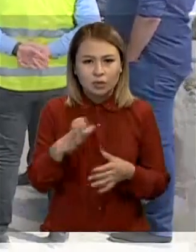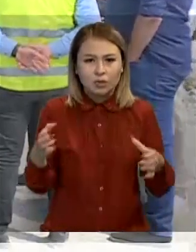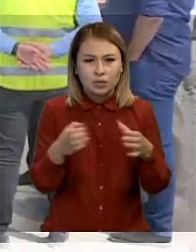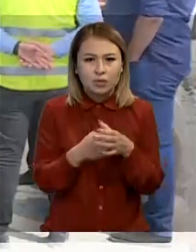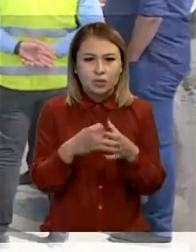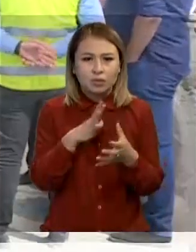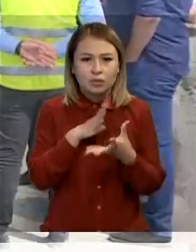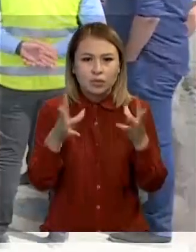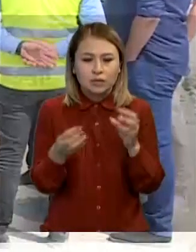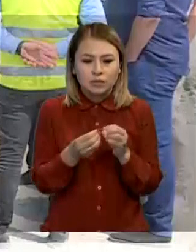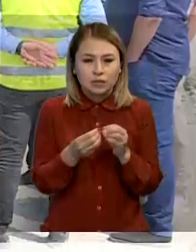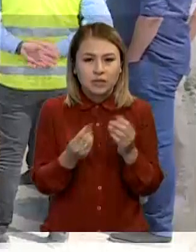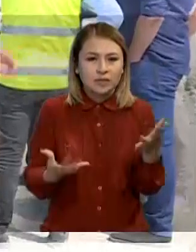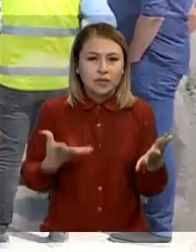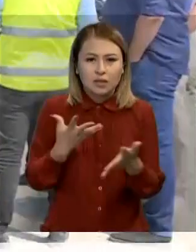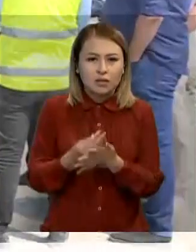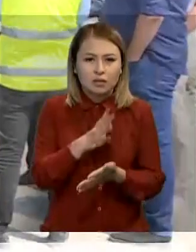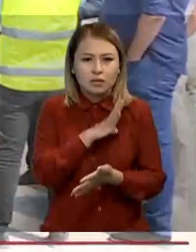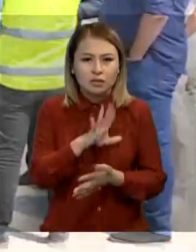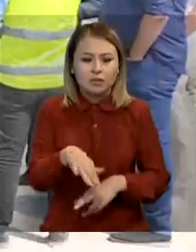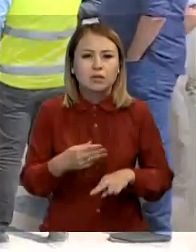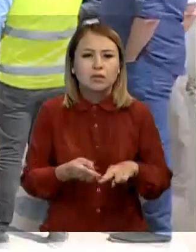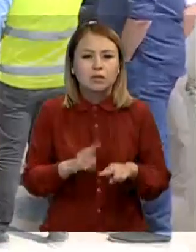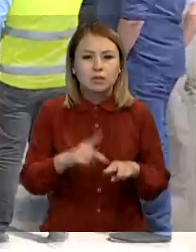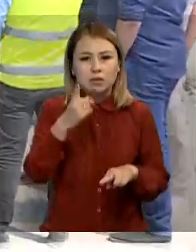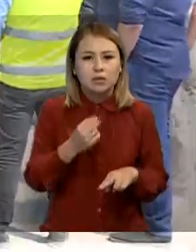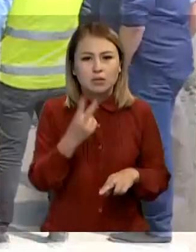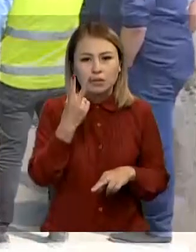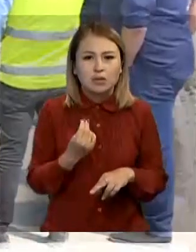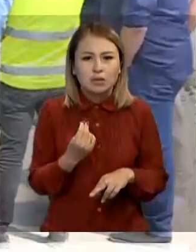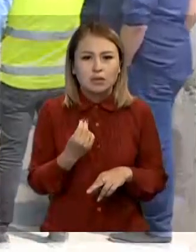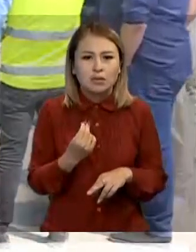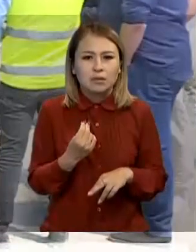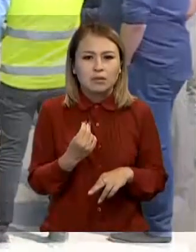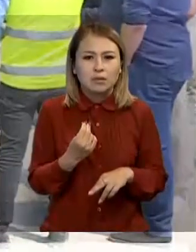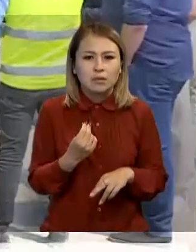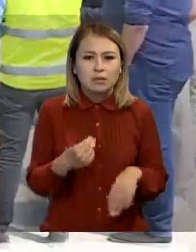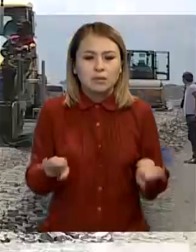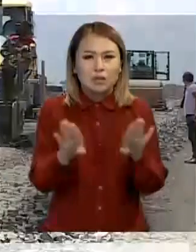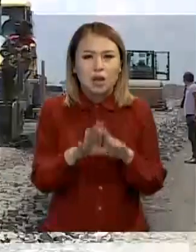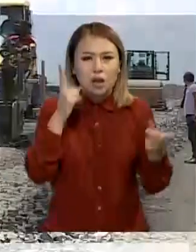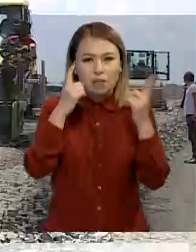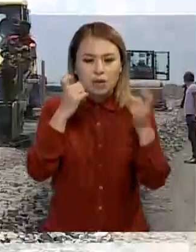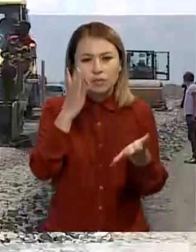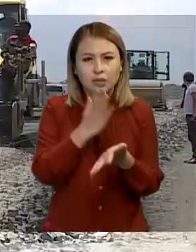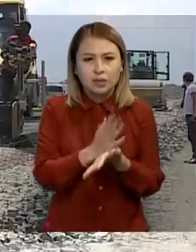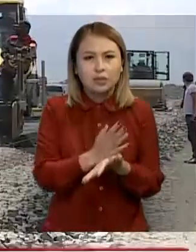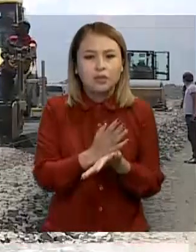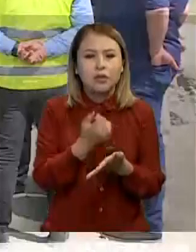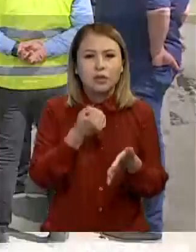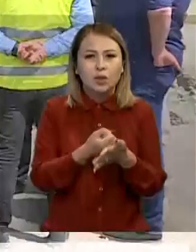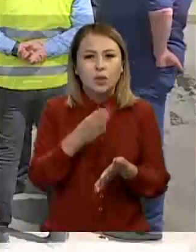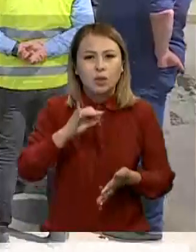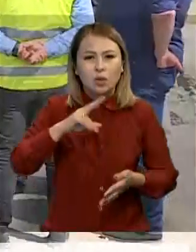отыр. Әлі финансирование болған жоқ, бірақ осы 1-2 күнде шешіледі деген ақпарат бар. Июльдің 15-іне дейін